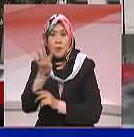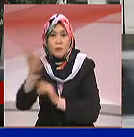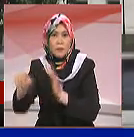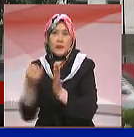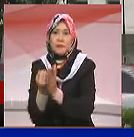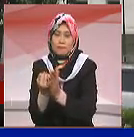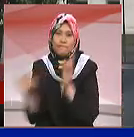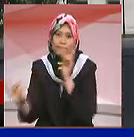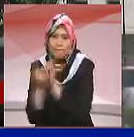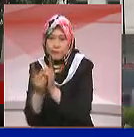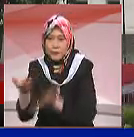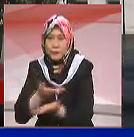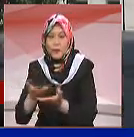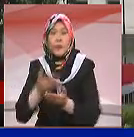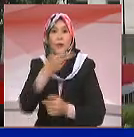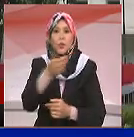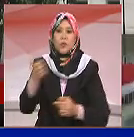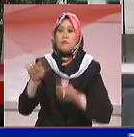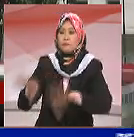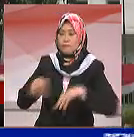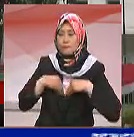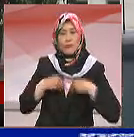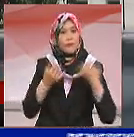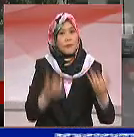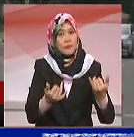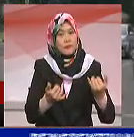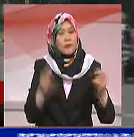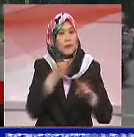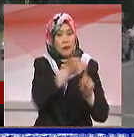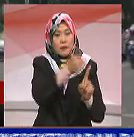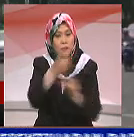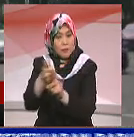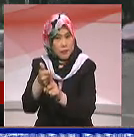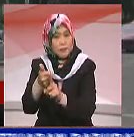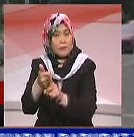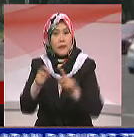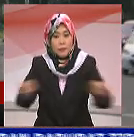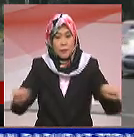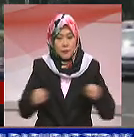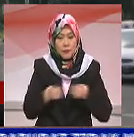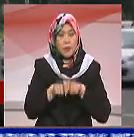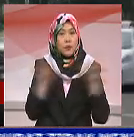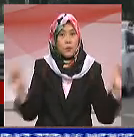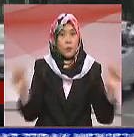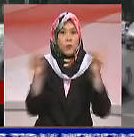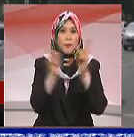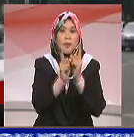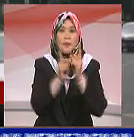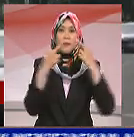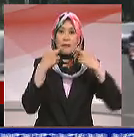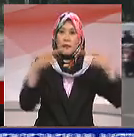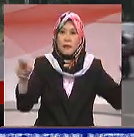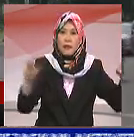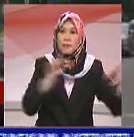Permintaan itu diterima baik Jakarta. Presiden Jokowi sendiri telah mengarahkan agar tempat acara rasmi yang